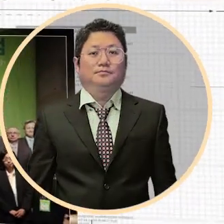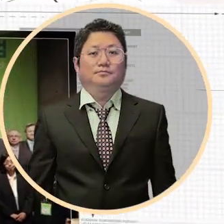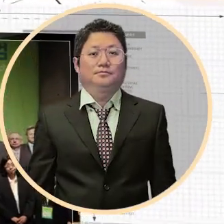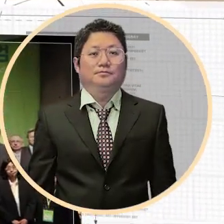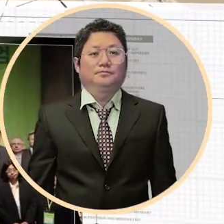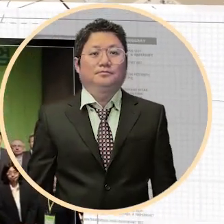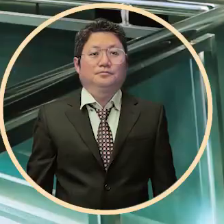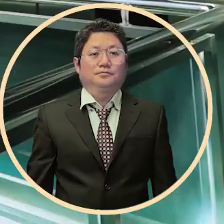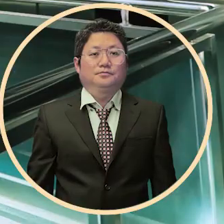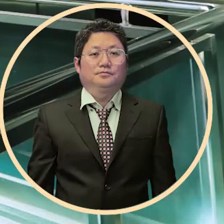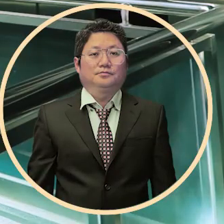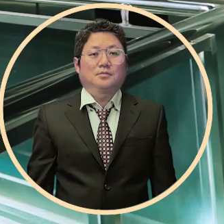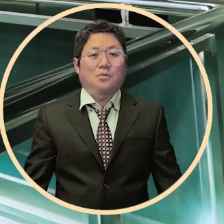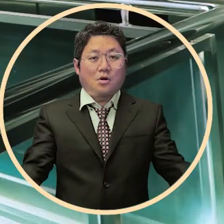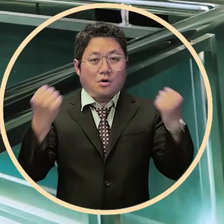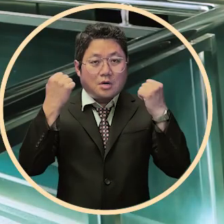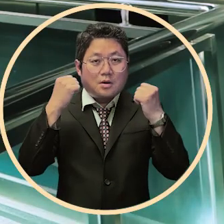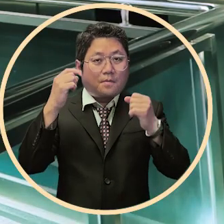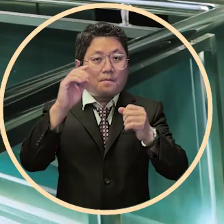있습니다.